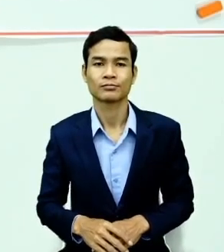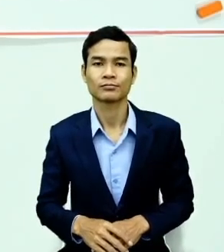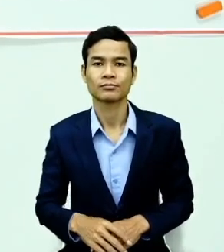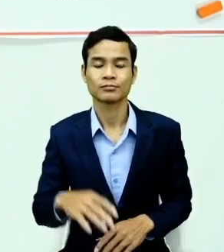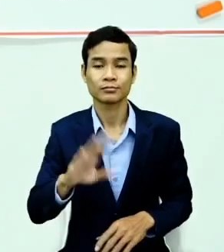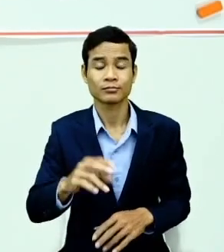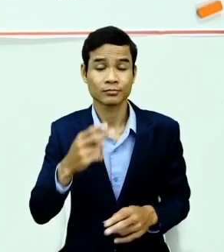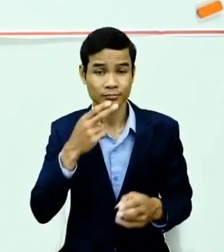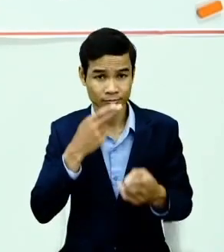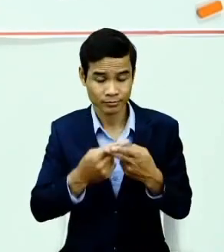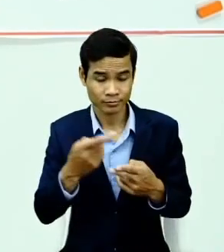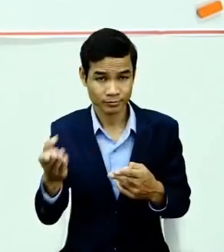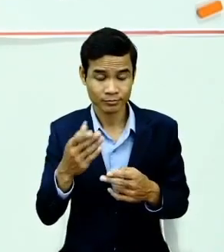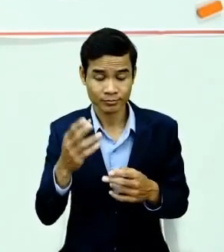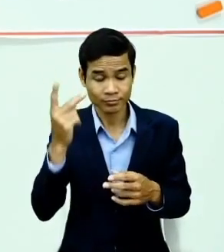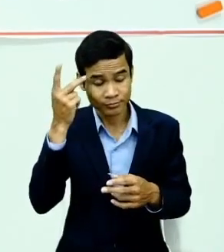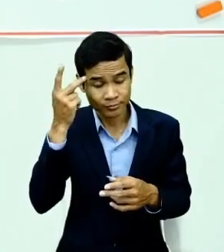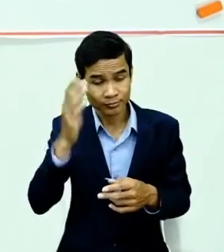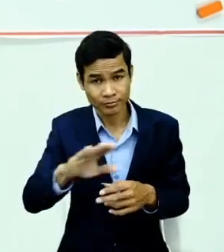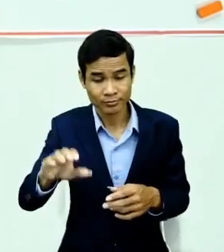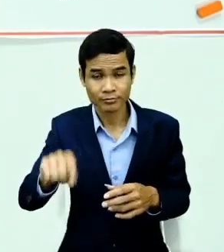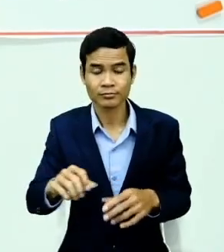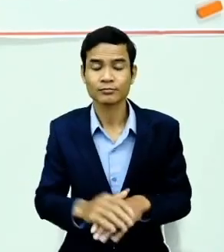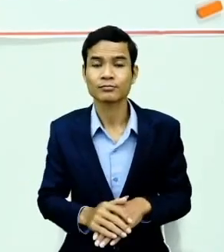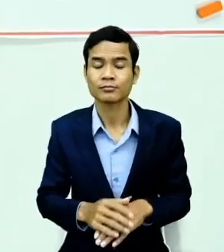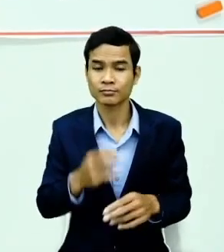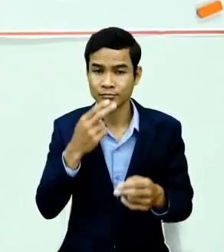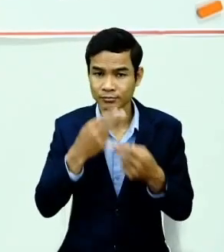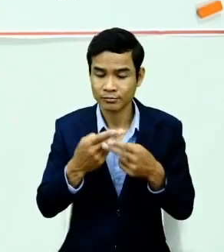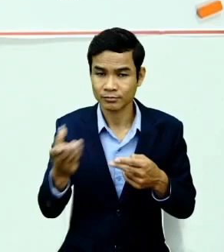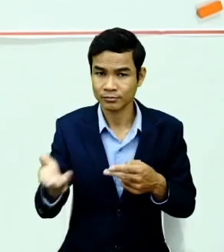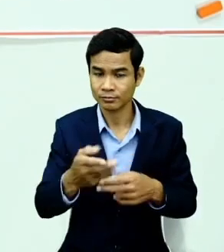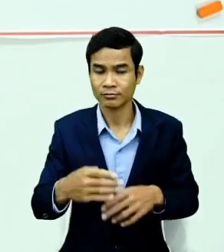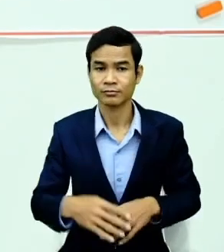chà con chay mới con nọ cất hai ấy con chay mà con